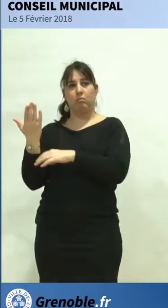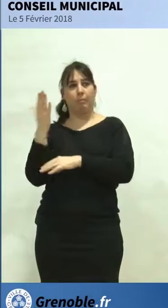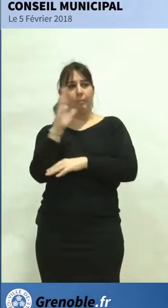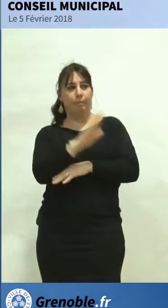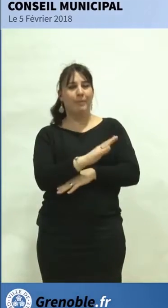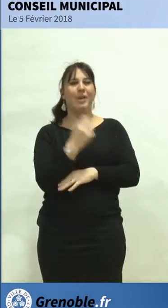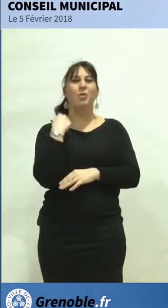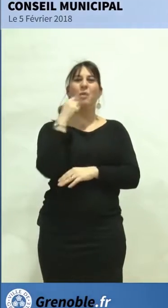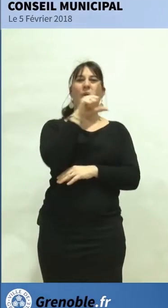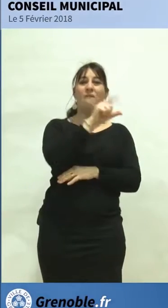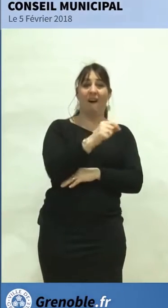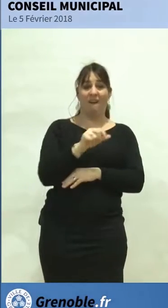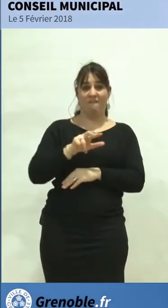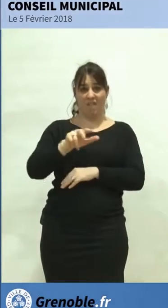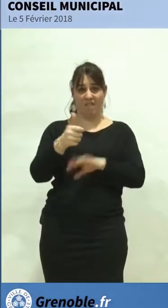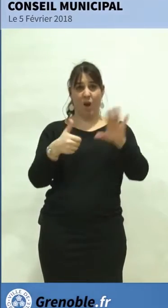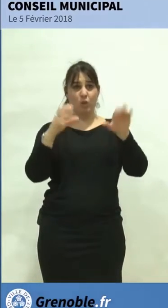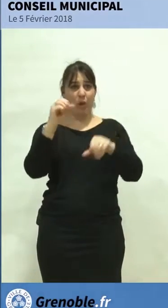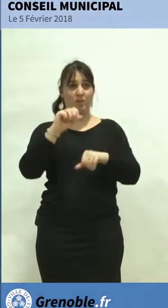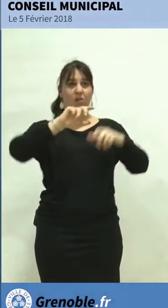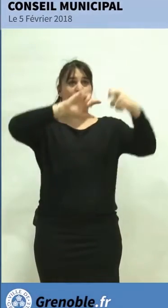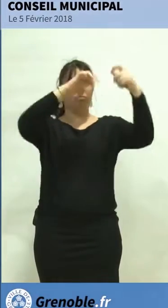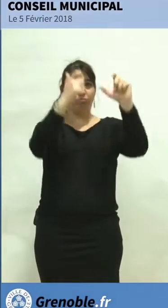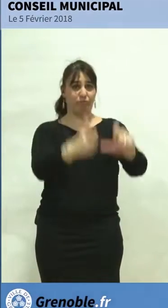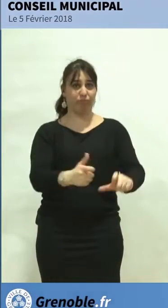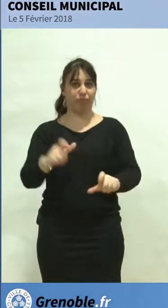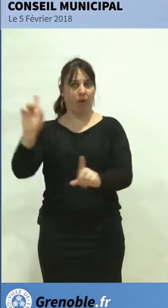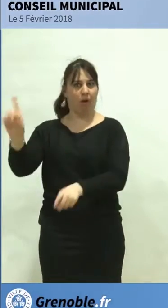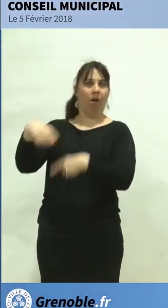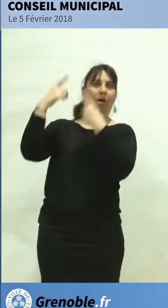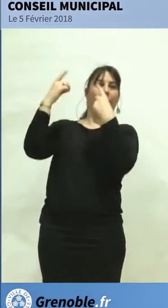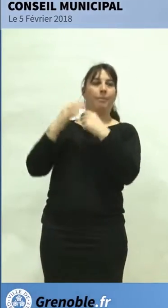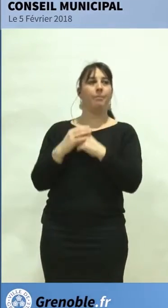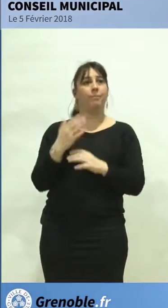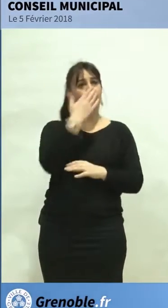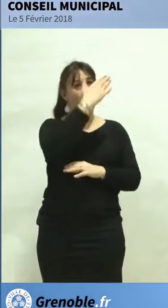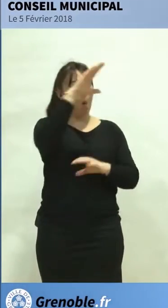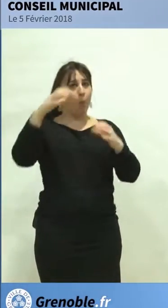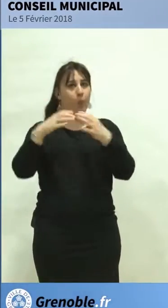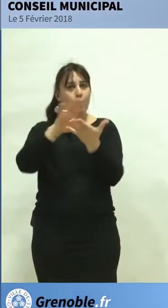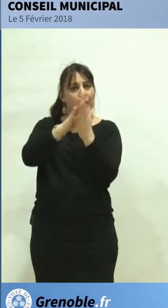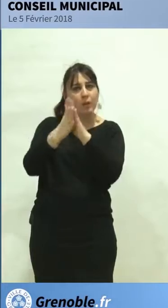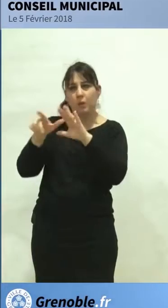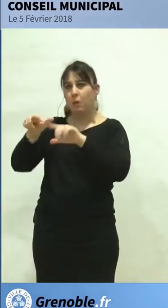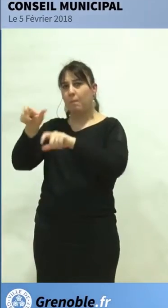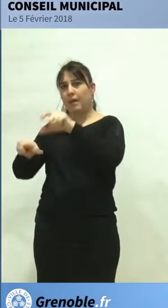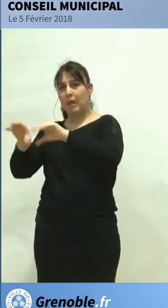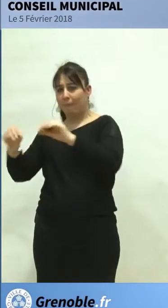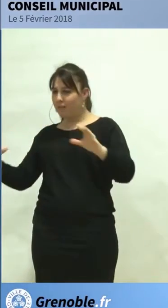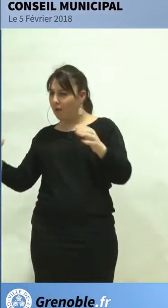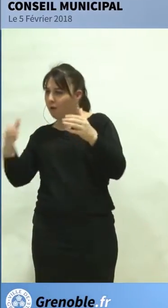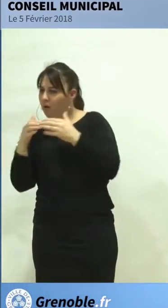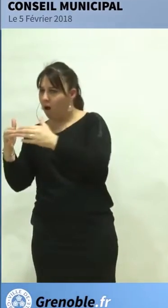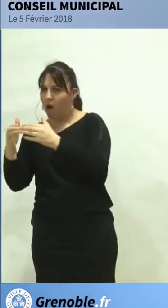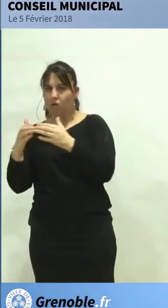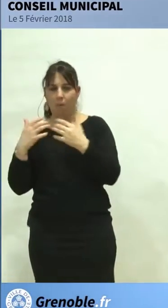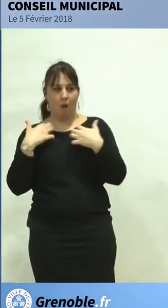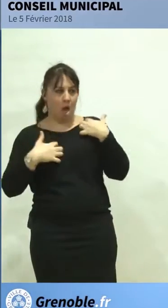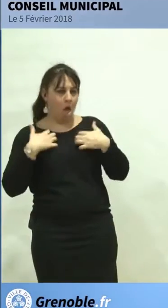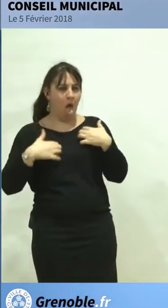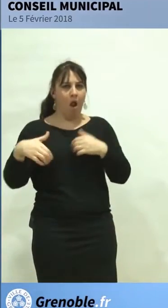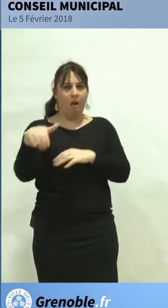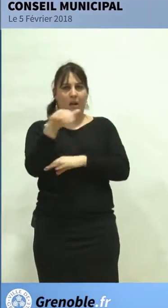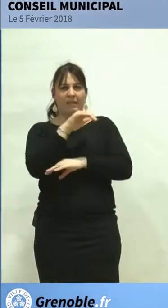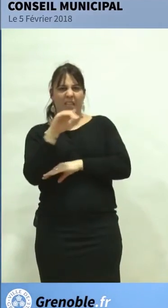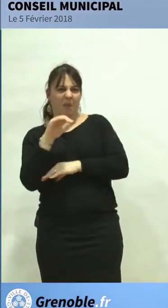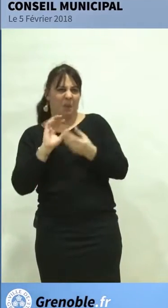bientôt du 60 Galerie de l'Arlequin. Un autre groupe d'habitants et d'associations excédés par l'insécurité et les